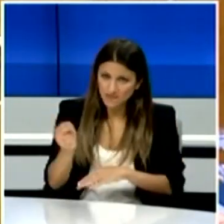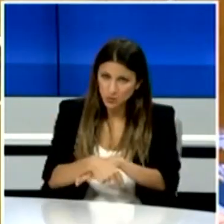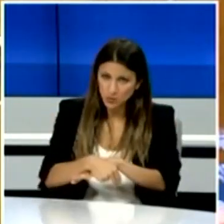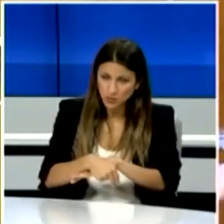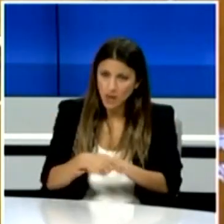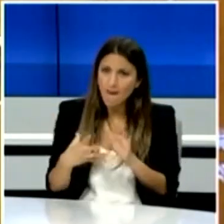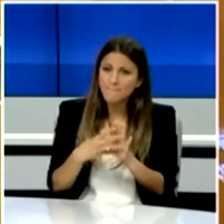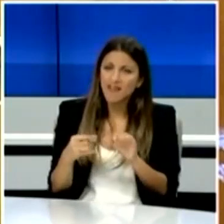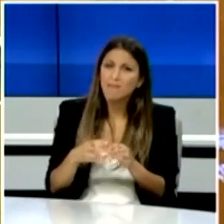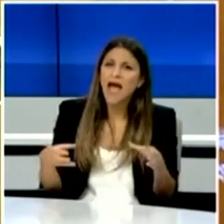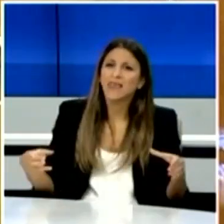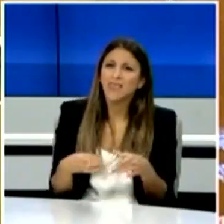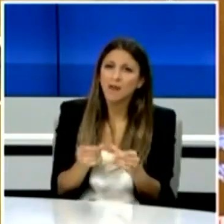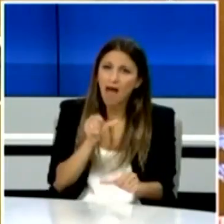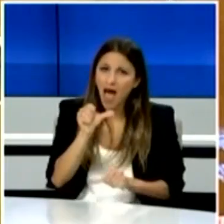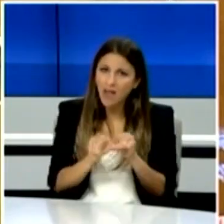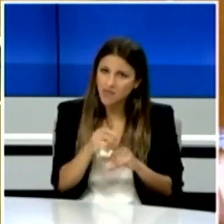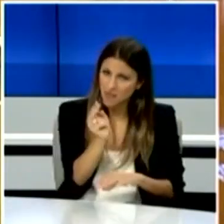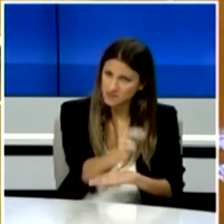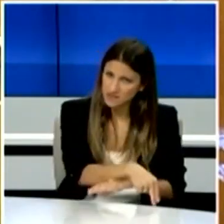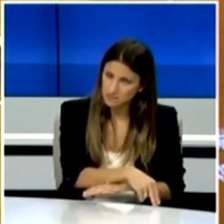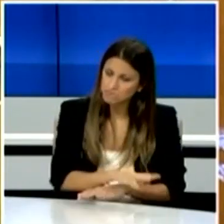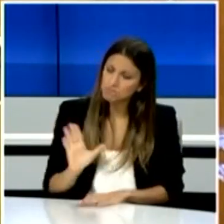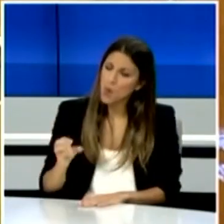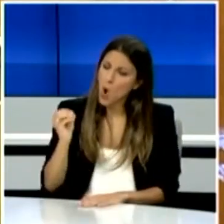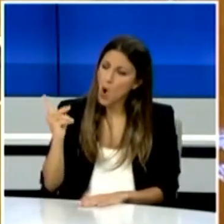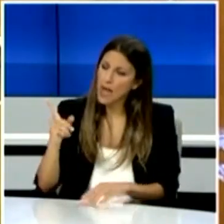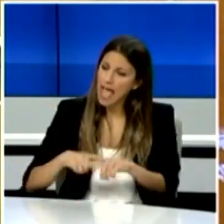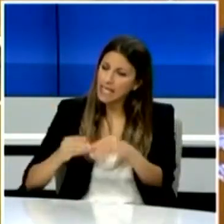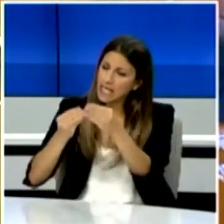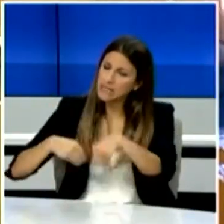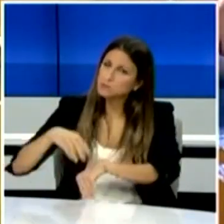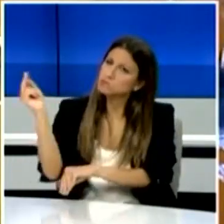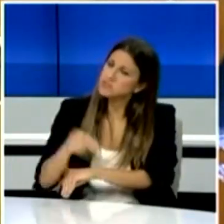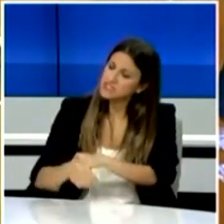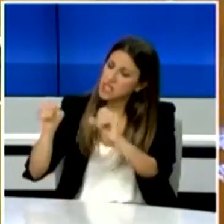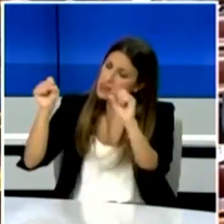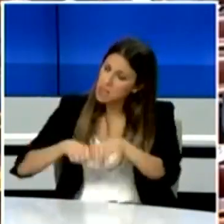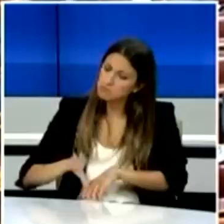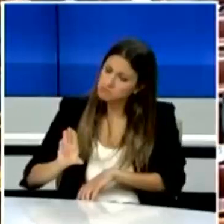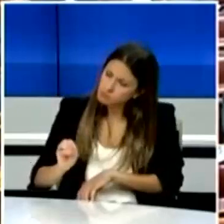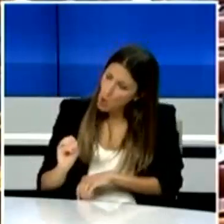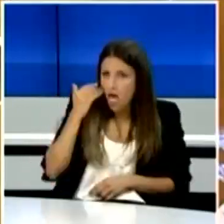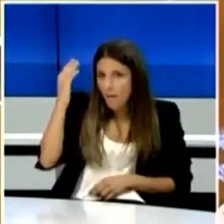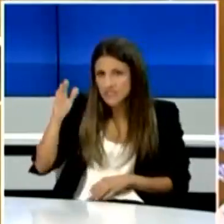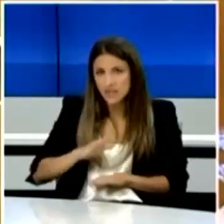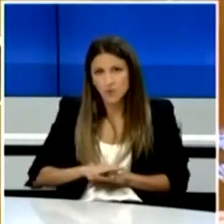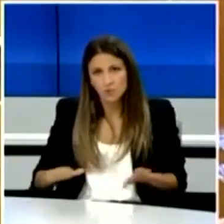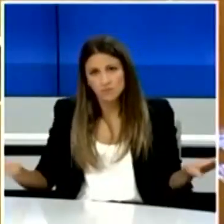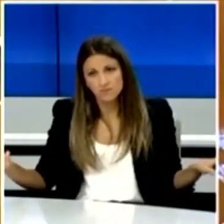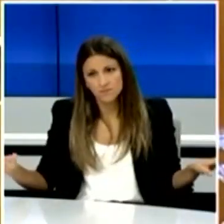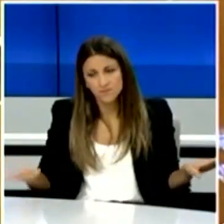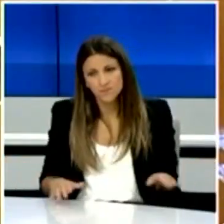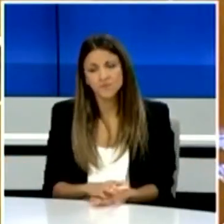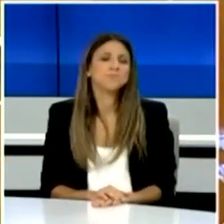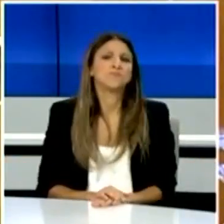νομοσχέδιο. Εντάξει η ελληνική λύση. Εντάξει. Εντάξει ο κύριος Βελόπουλος. Εντάξει. Μπορεί κάποιοι